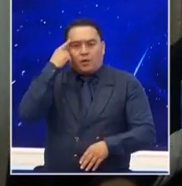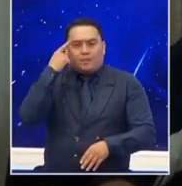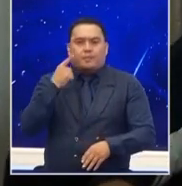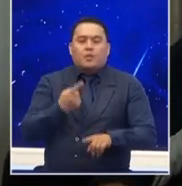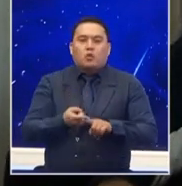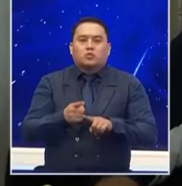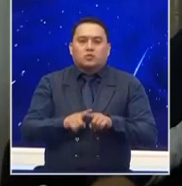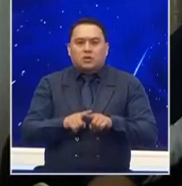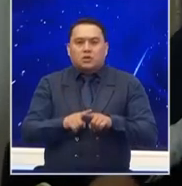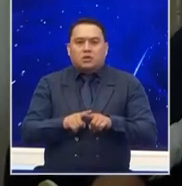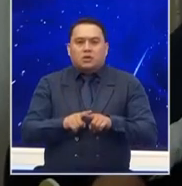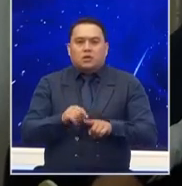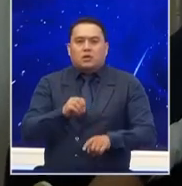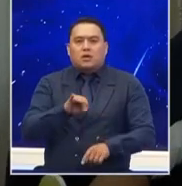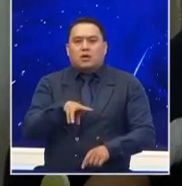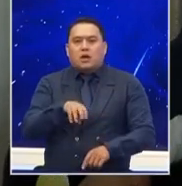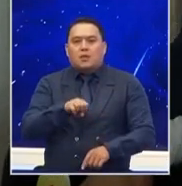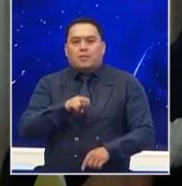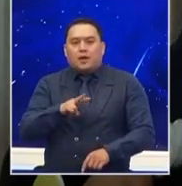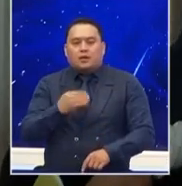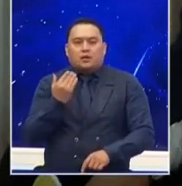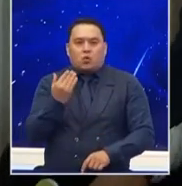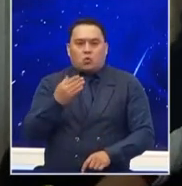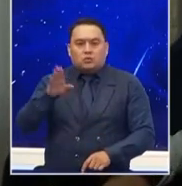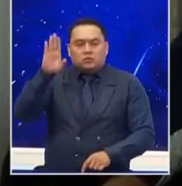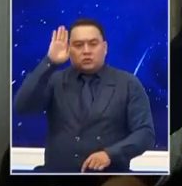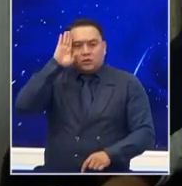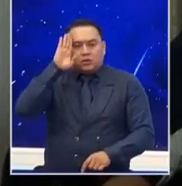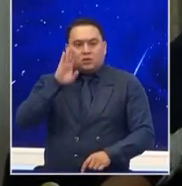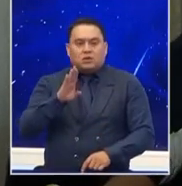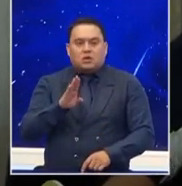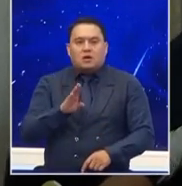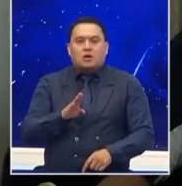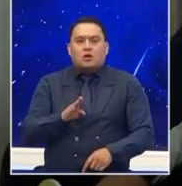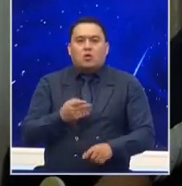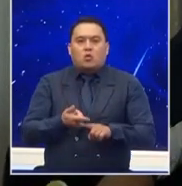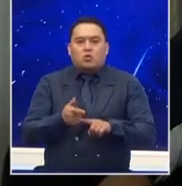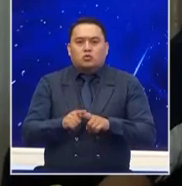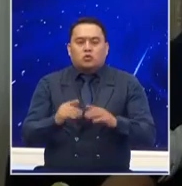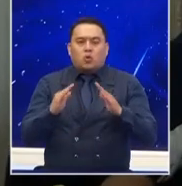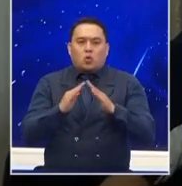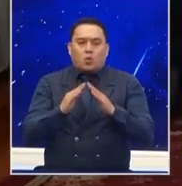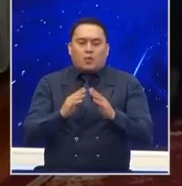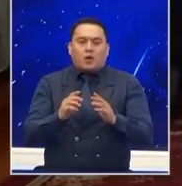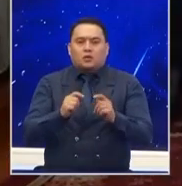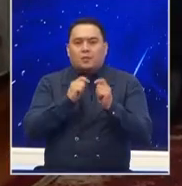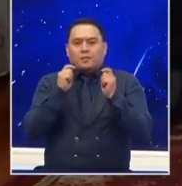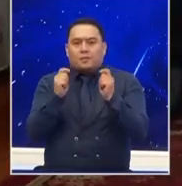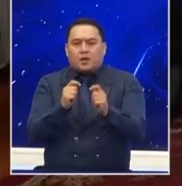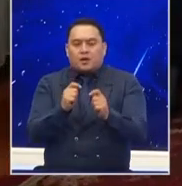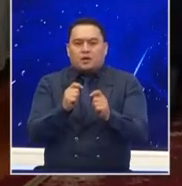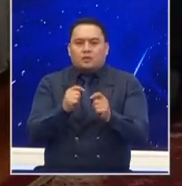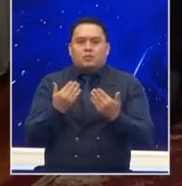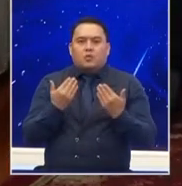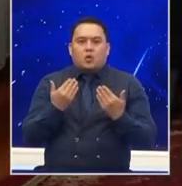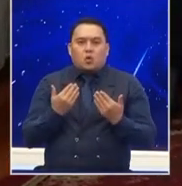алдыма елестегені Еламан деген жігіт болды. Осы жігітке бір септігін тигізсе, осы қордан көмек болса деген. Міне бүгін сол ақтүйенің